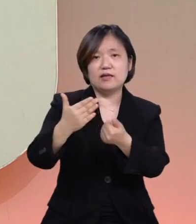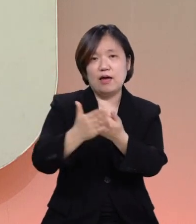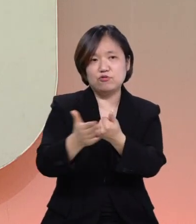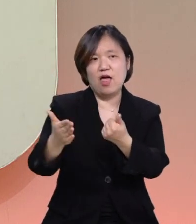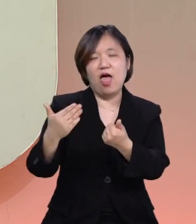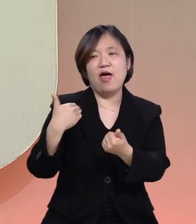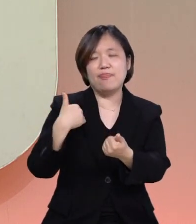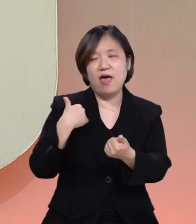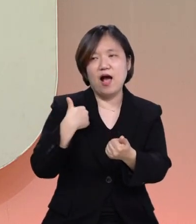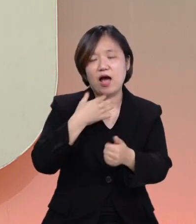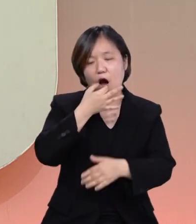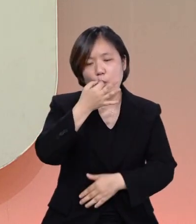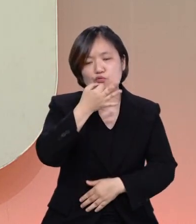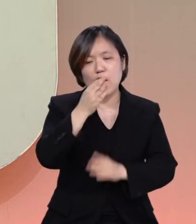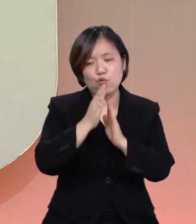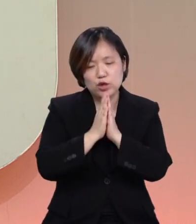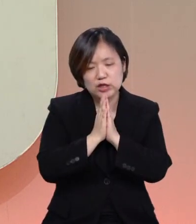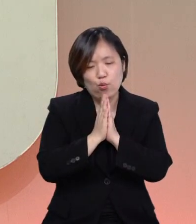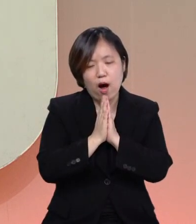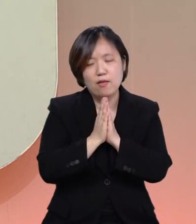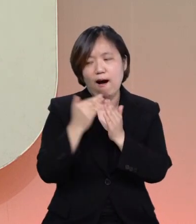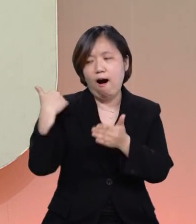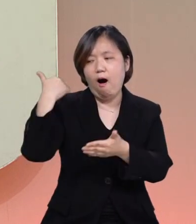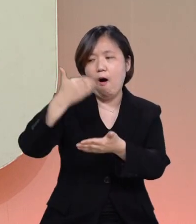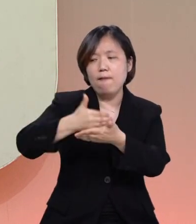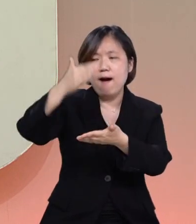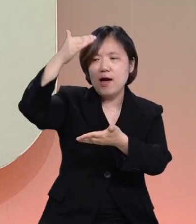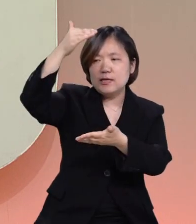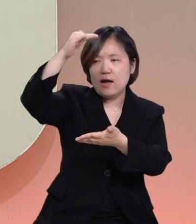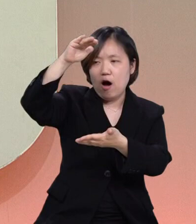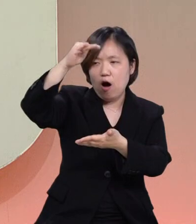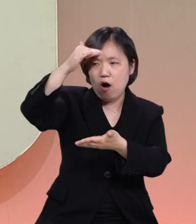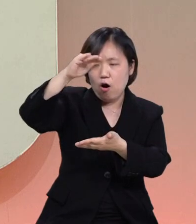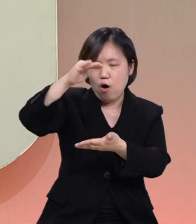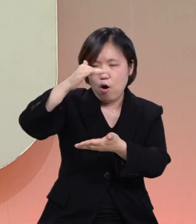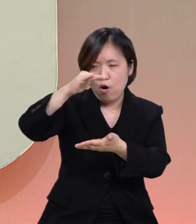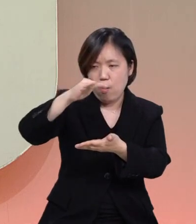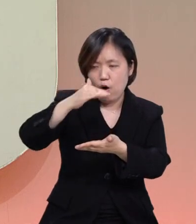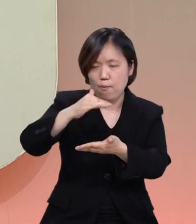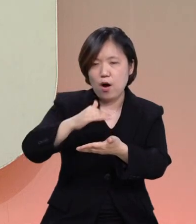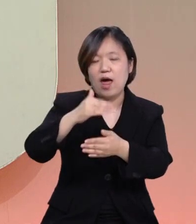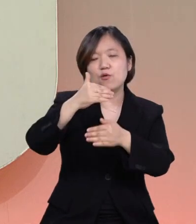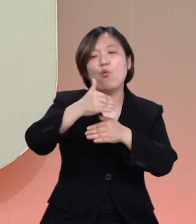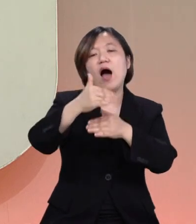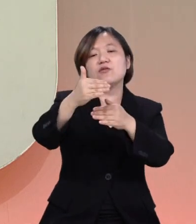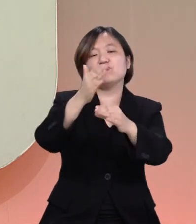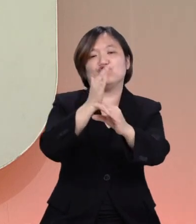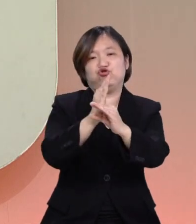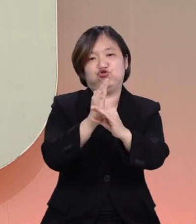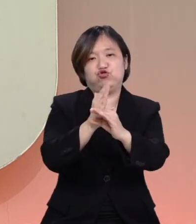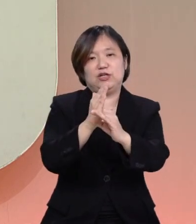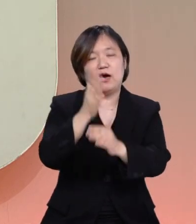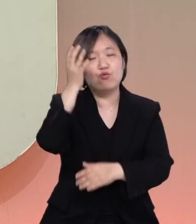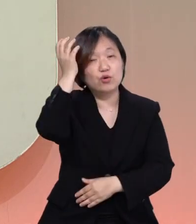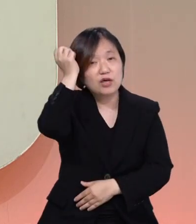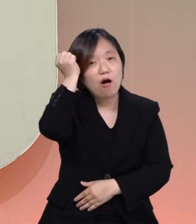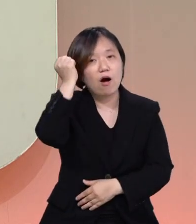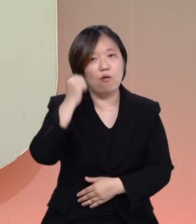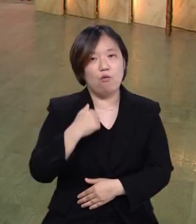열심히 해서 크게 받을 걸 작게 받고 있구나 업장을 소멸하고 있는 과정이구나라고